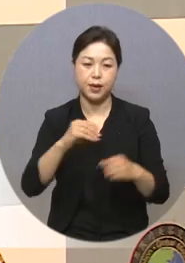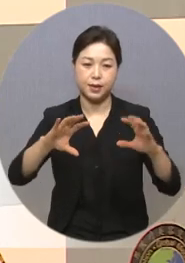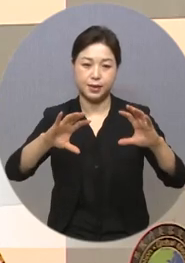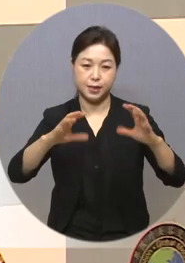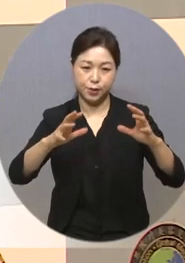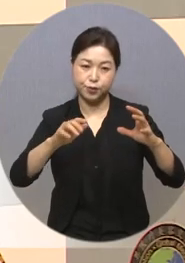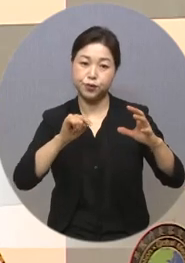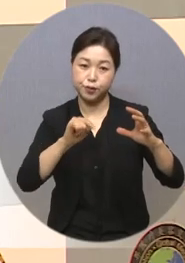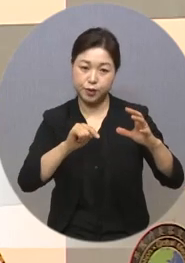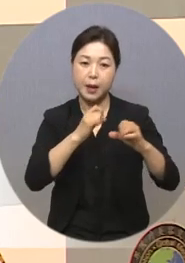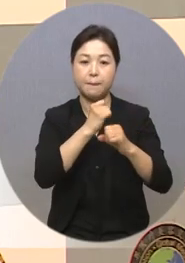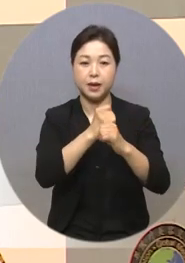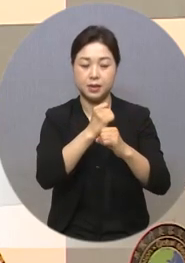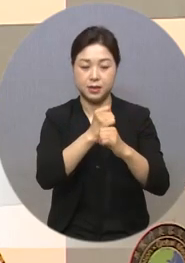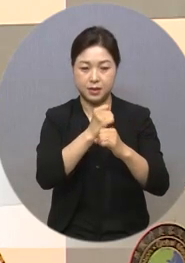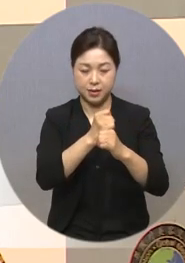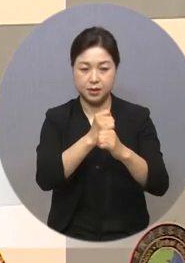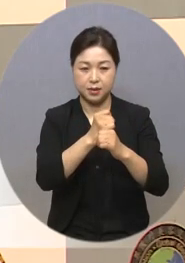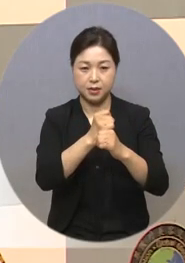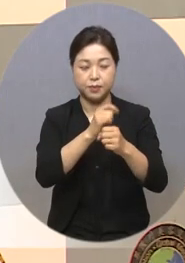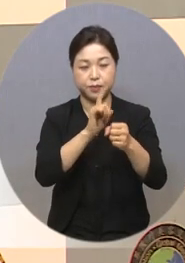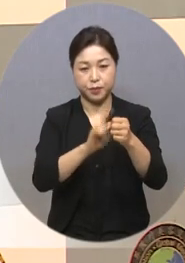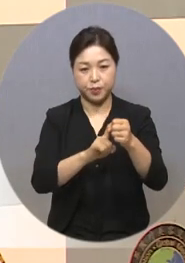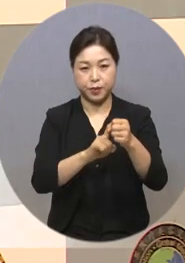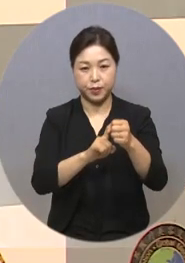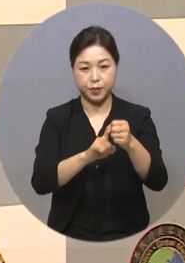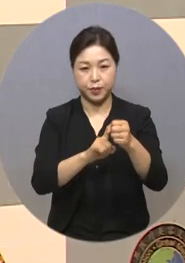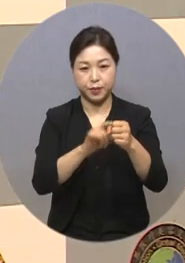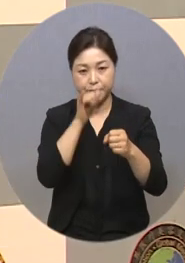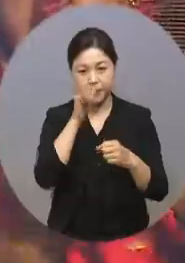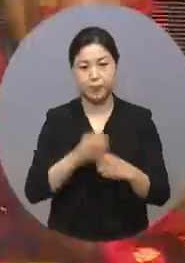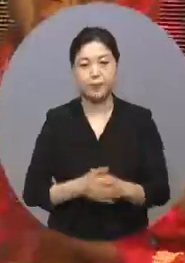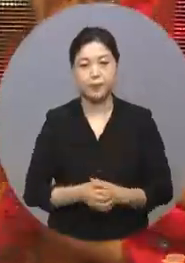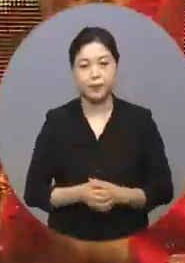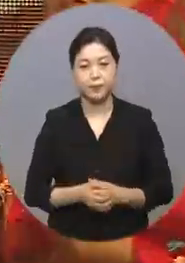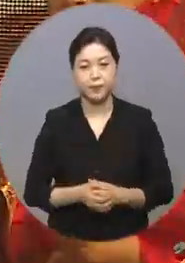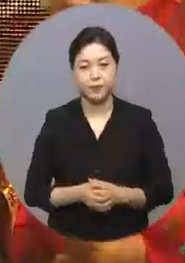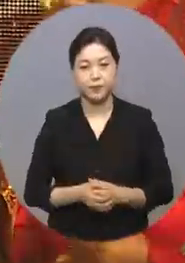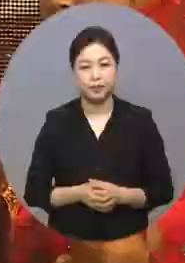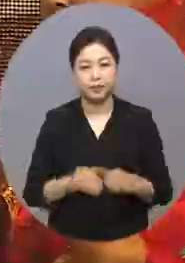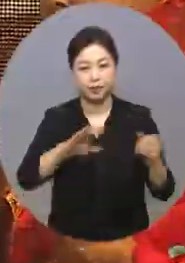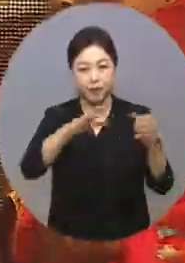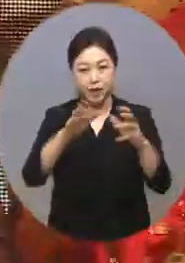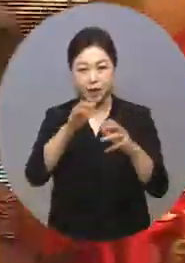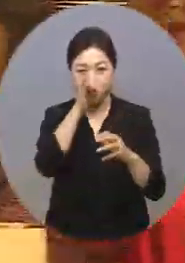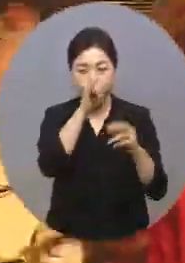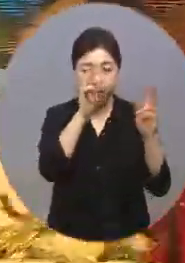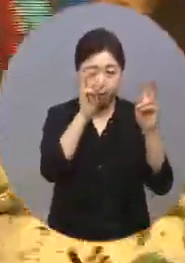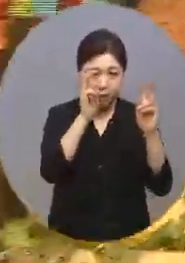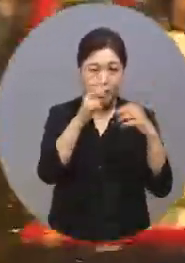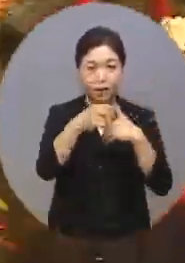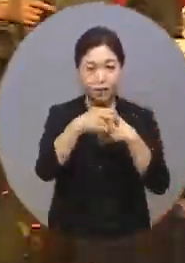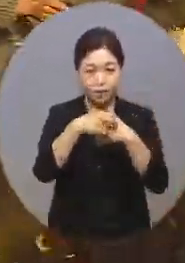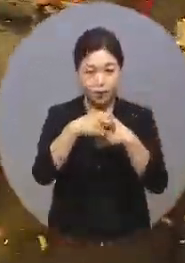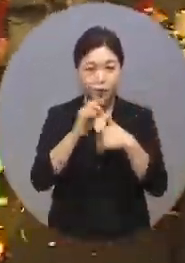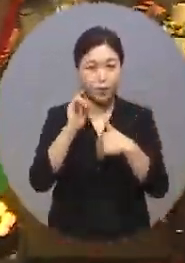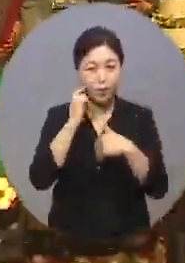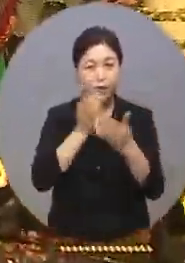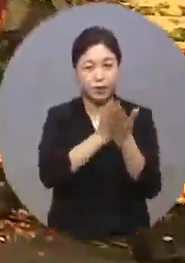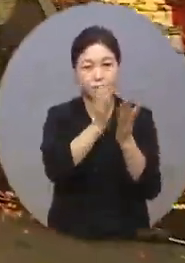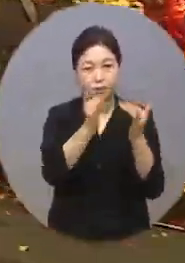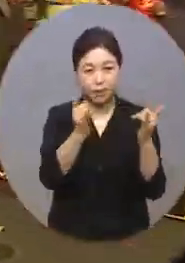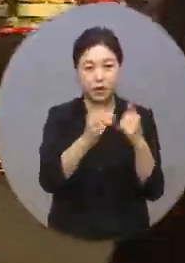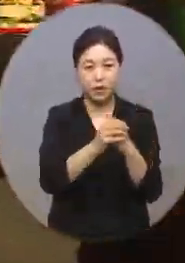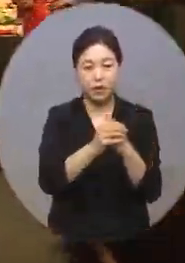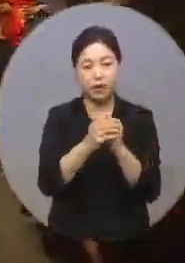행복 유토피아를 만드는 것이 최종 해 못 드립니다 각 국의 우수 기업과 와 의류 미용 전문가 각 분야의